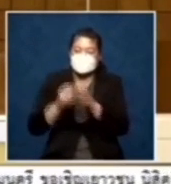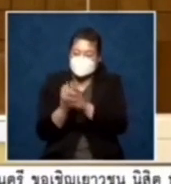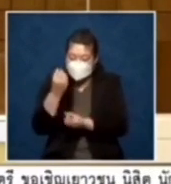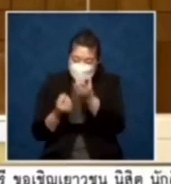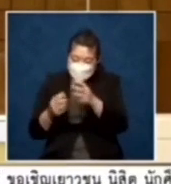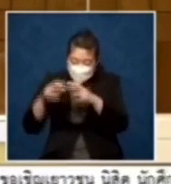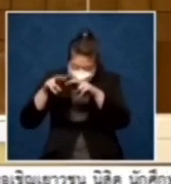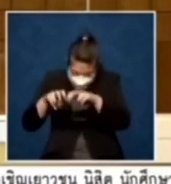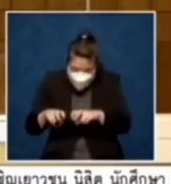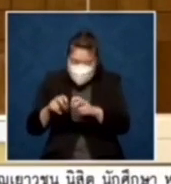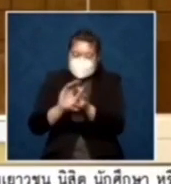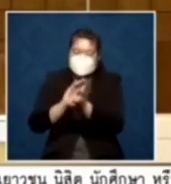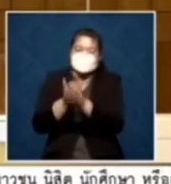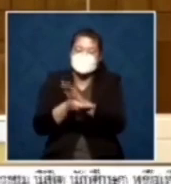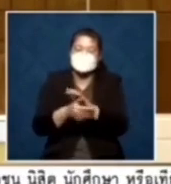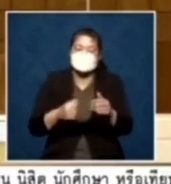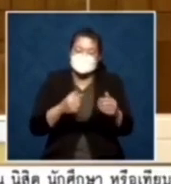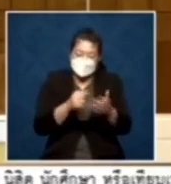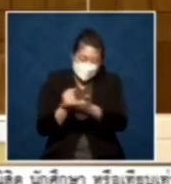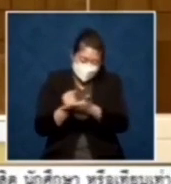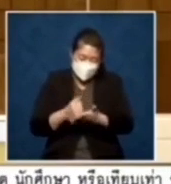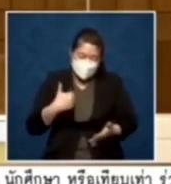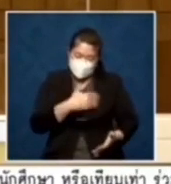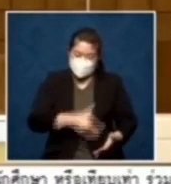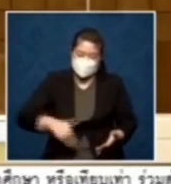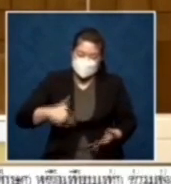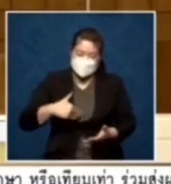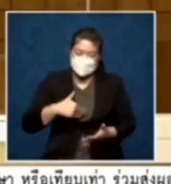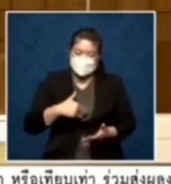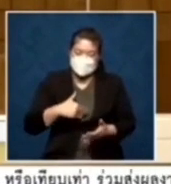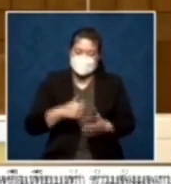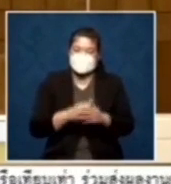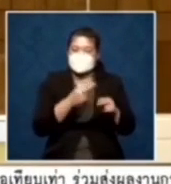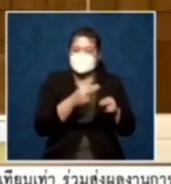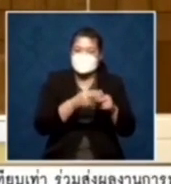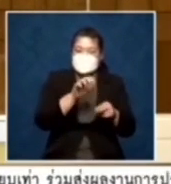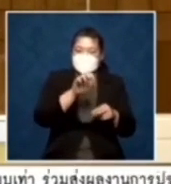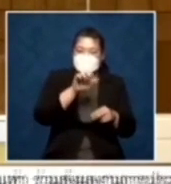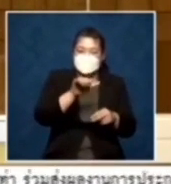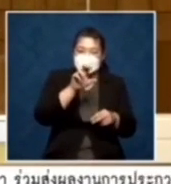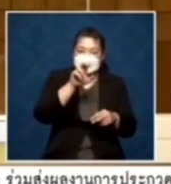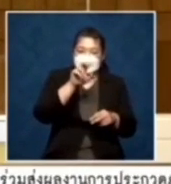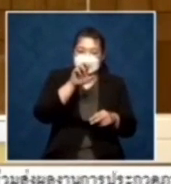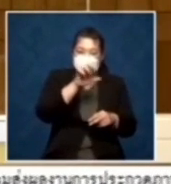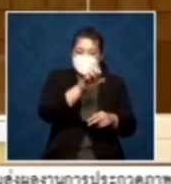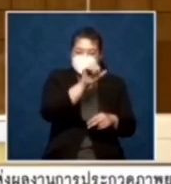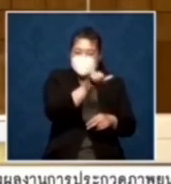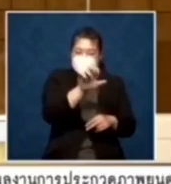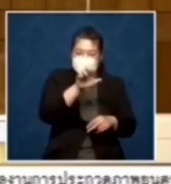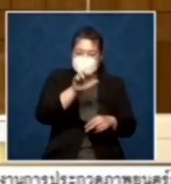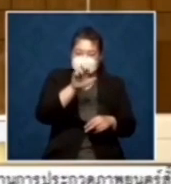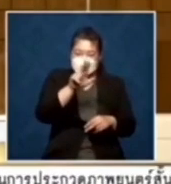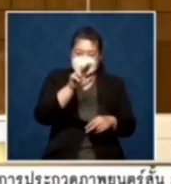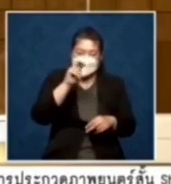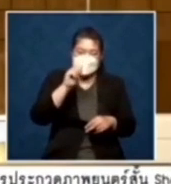ชาหนู คือหนูอนุทินแหละนะโอ...นี่ ลีลา คือเมื่ว่านี้เป็การตอบกระทูนสภากระทูถามสดแต